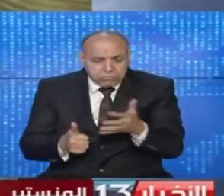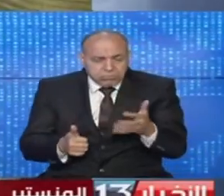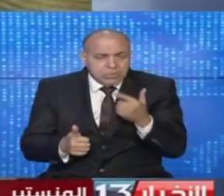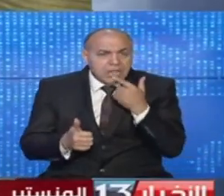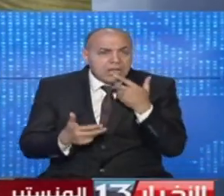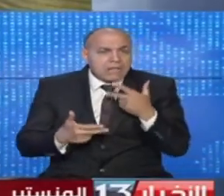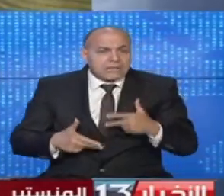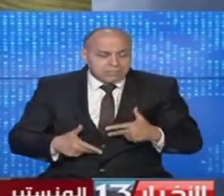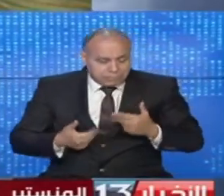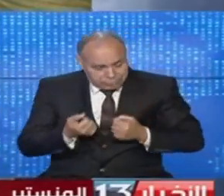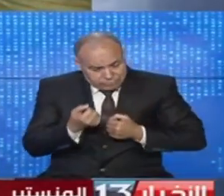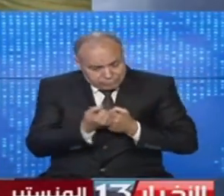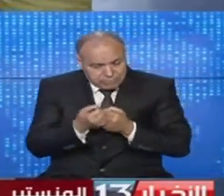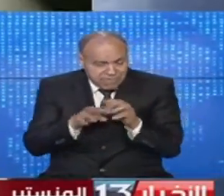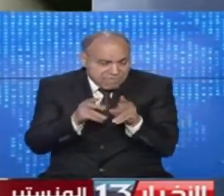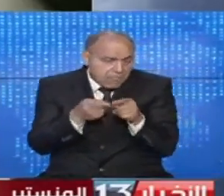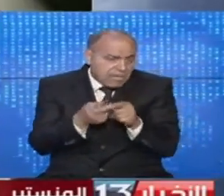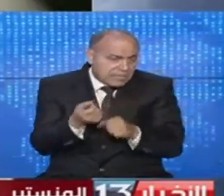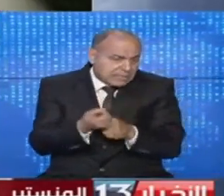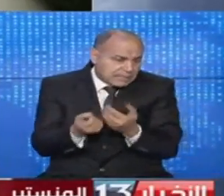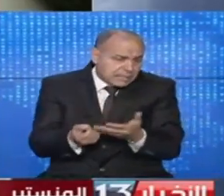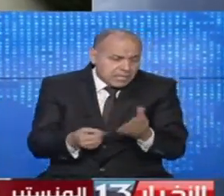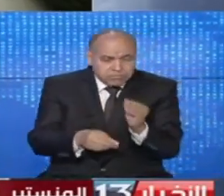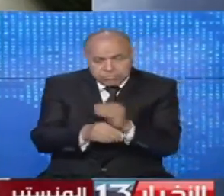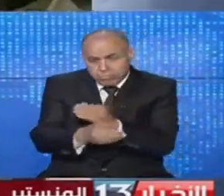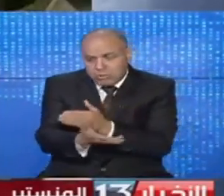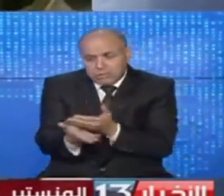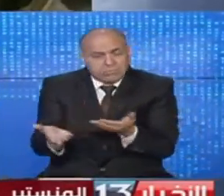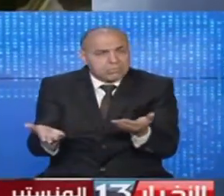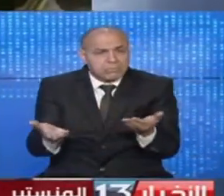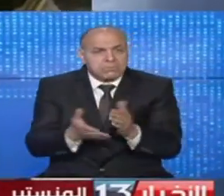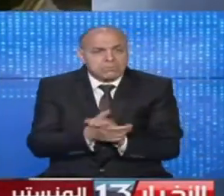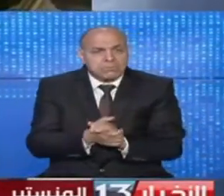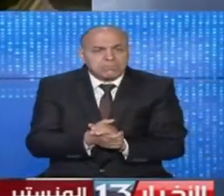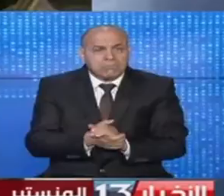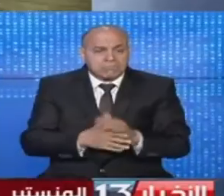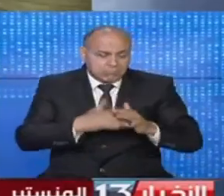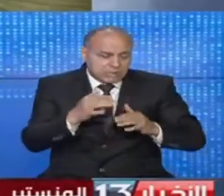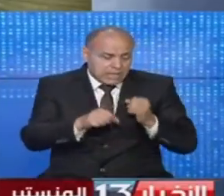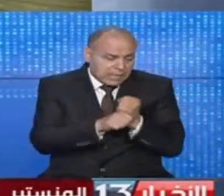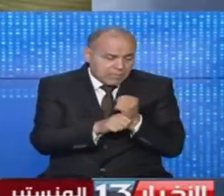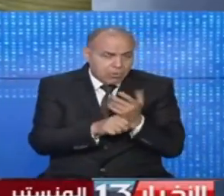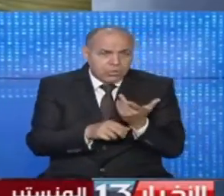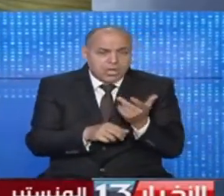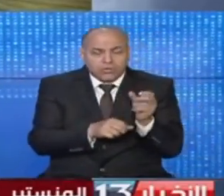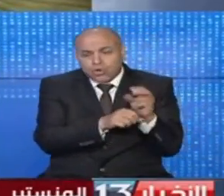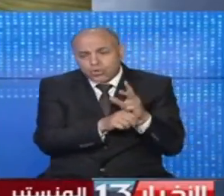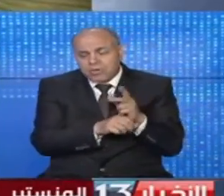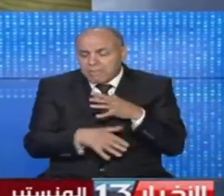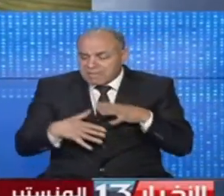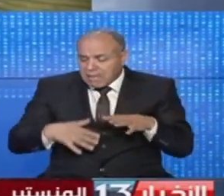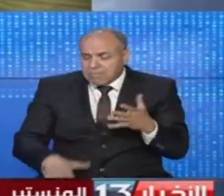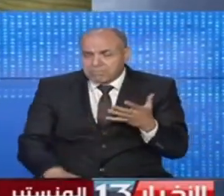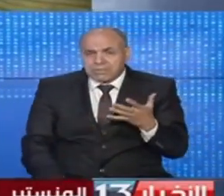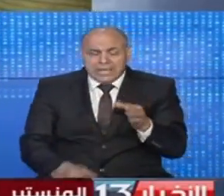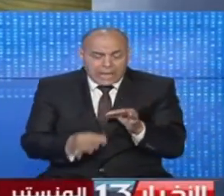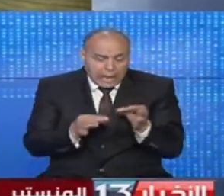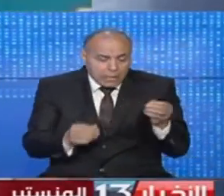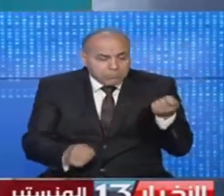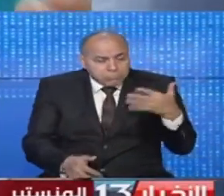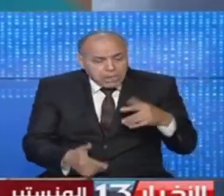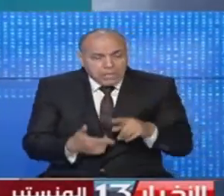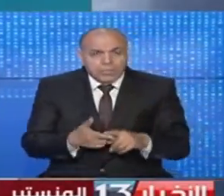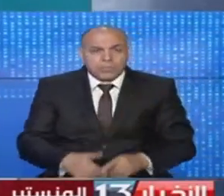تحب تعيل عائلتها وصغارها وتوكلهم من الصنعة هذه. ثم ترونسبور، ثم تعب، والخيط زاد كيف